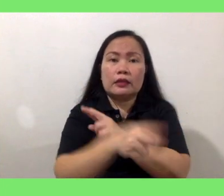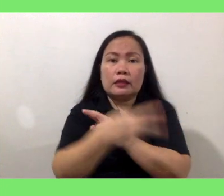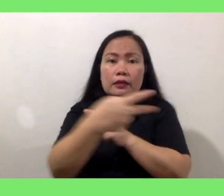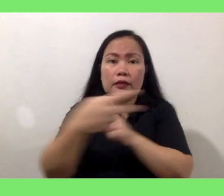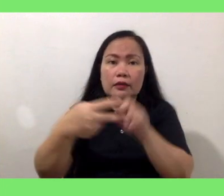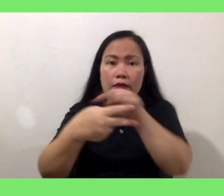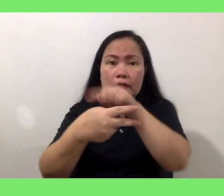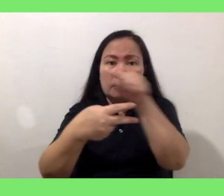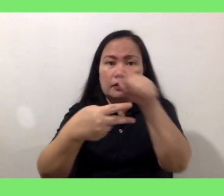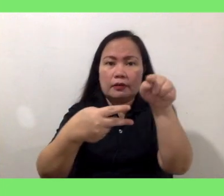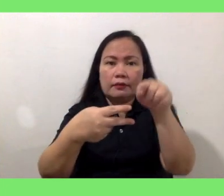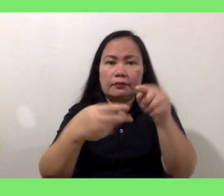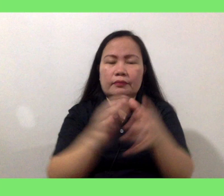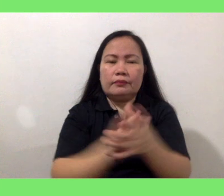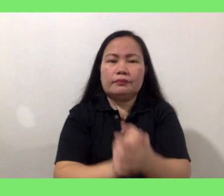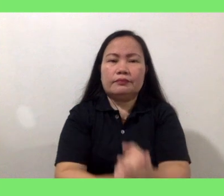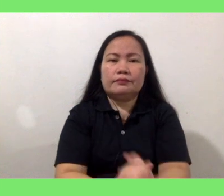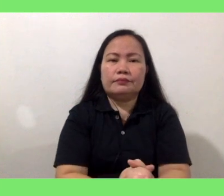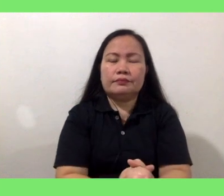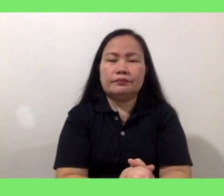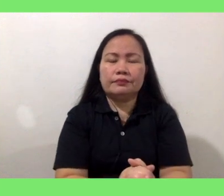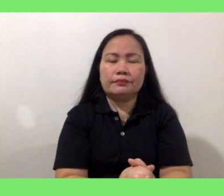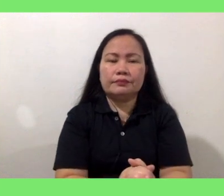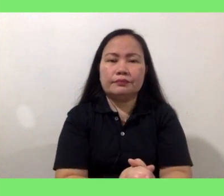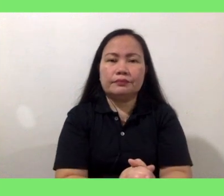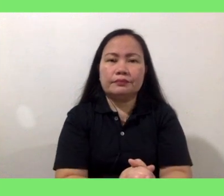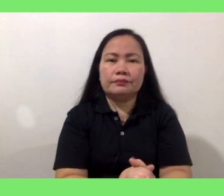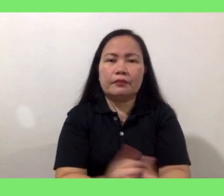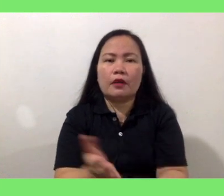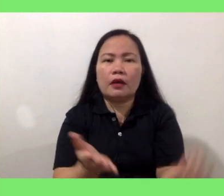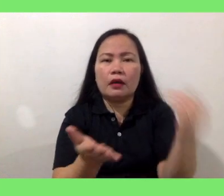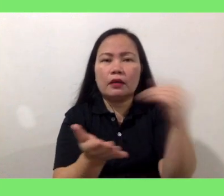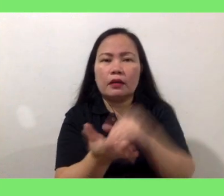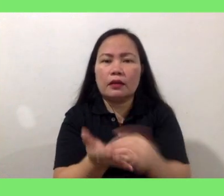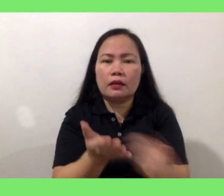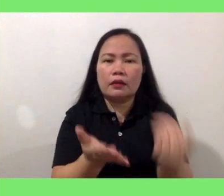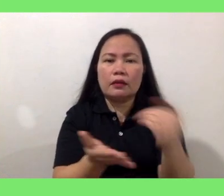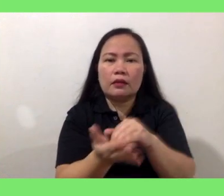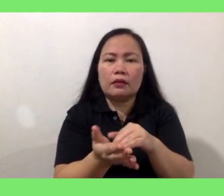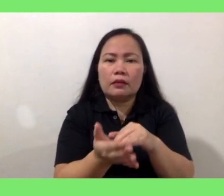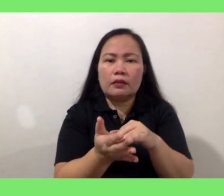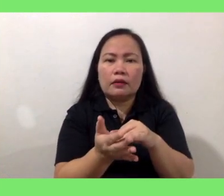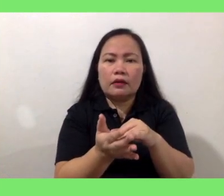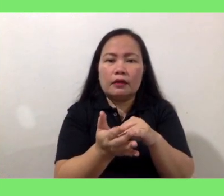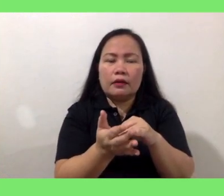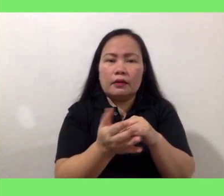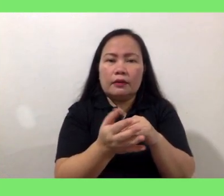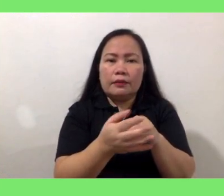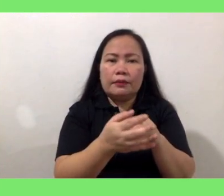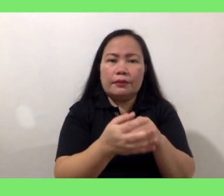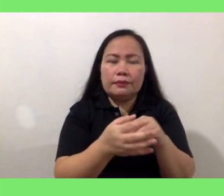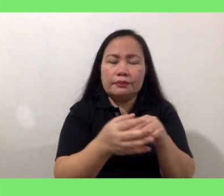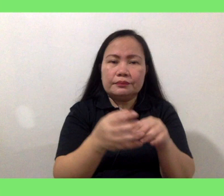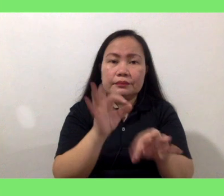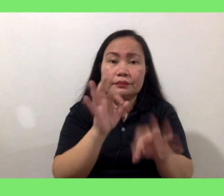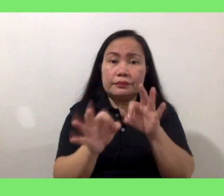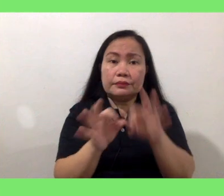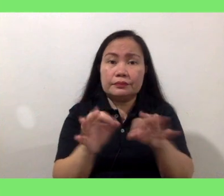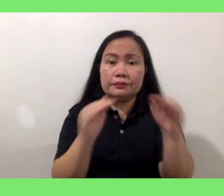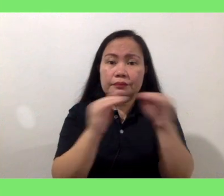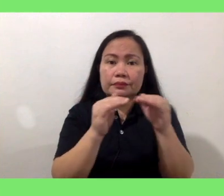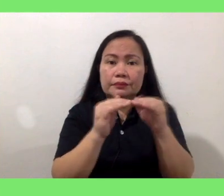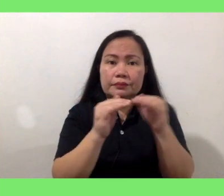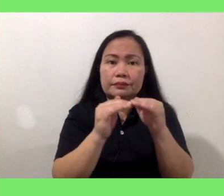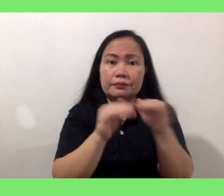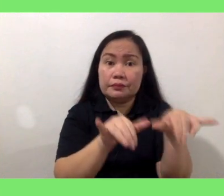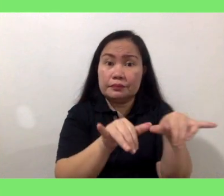ang pinag-uusapan, we will remove, tatanggalin po natin yung symbol po ng line segment dito sa